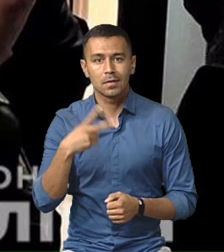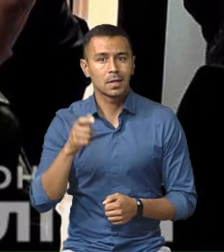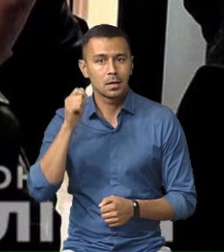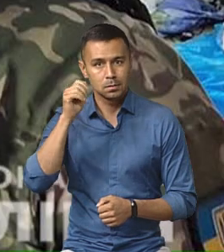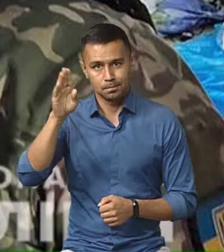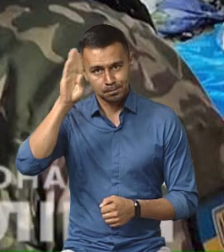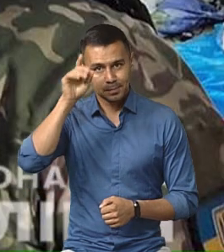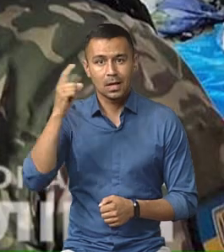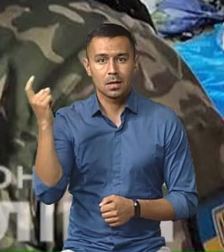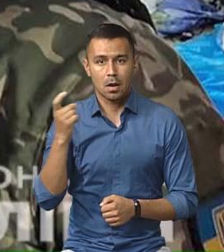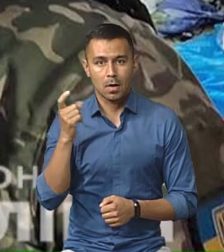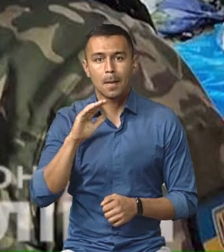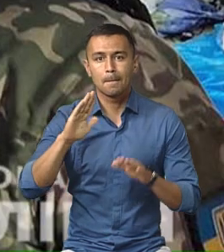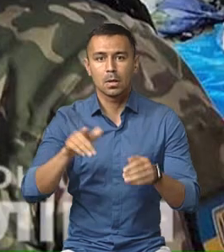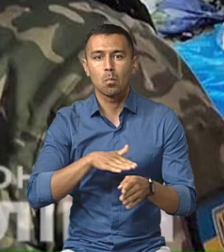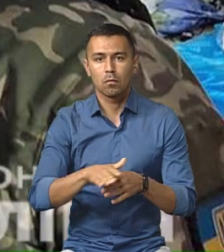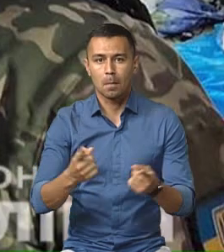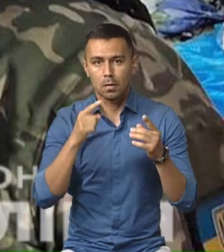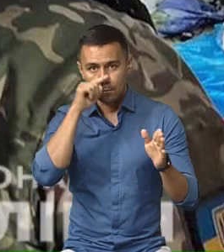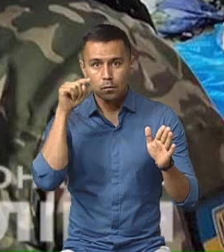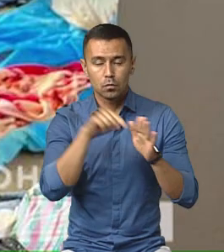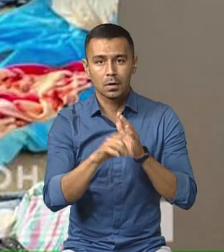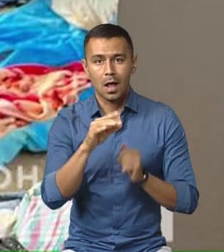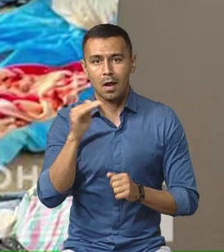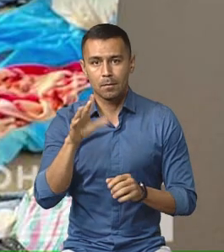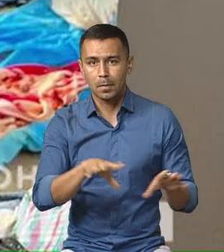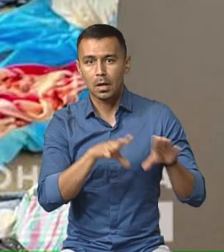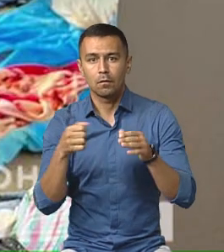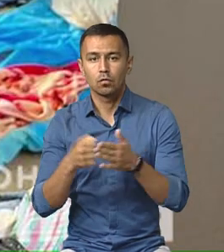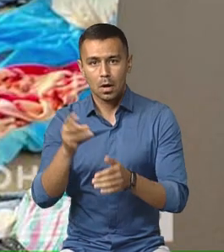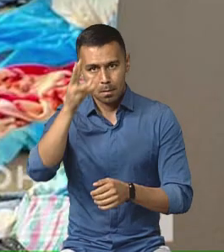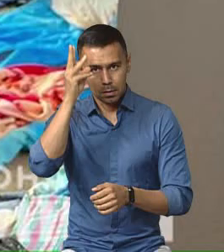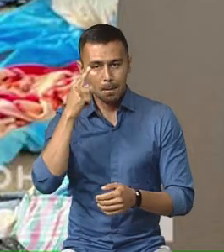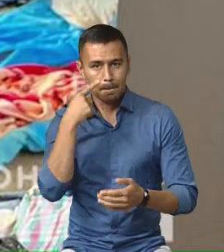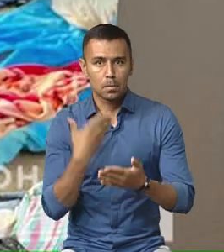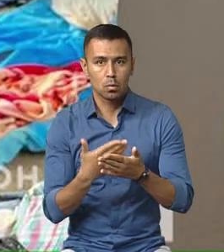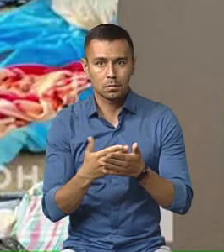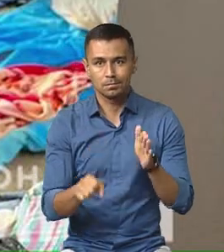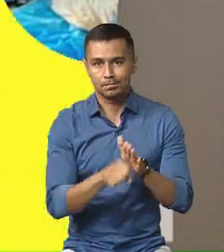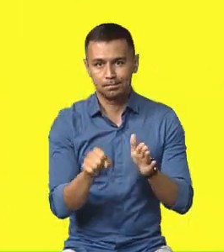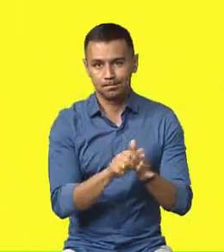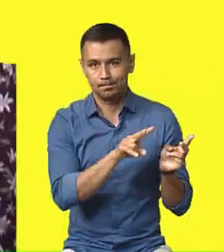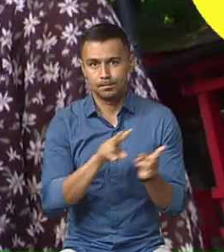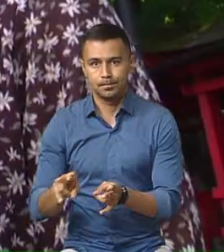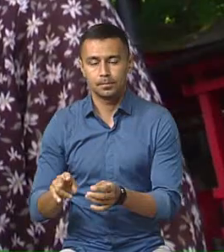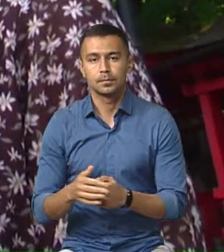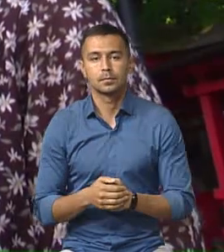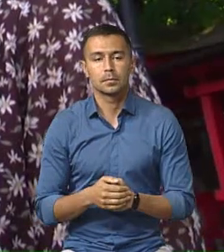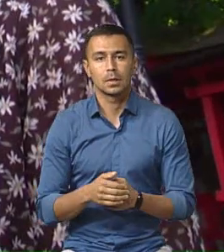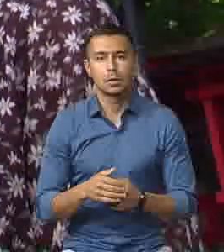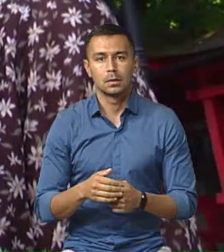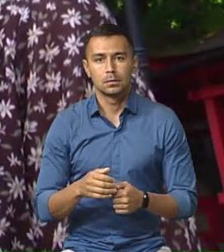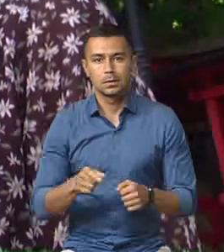20-річного харків'янина, який після повномасштабного вторгнення РФ переїхав до Хмельницького, підозрюють у диверсії.